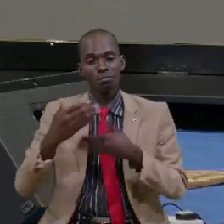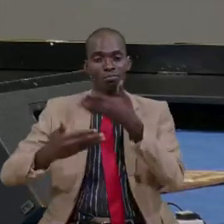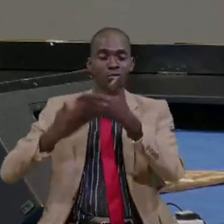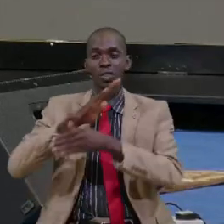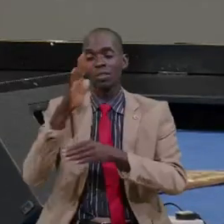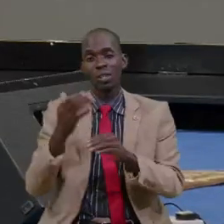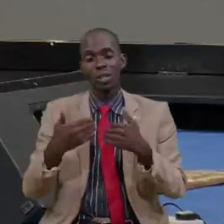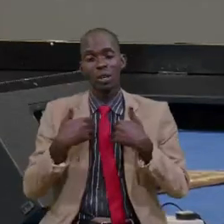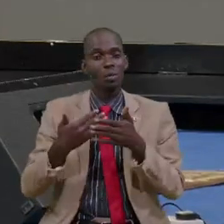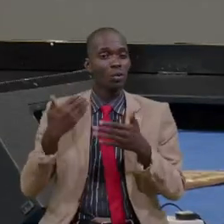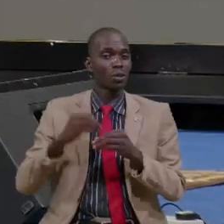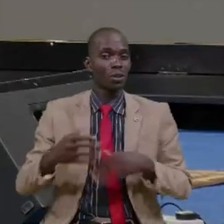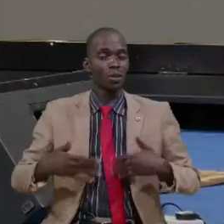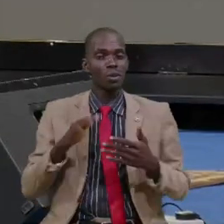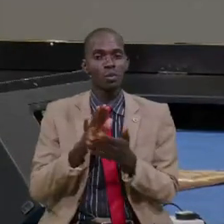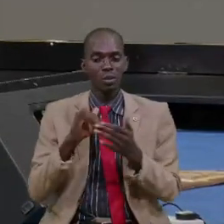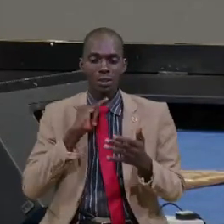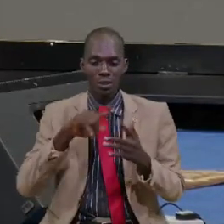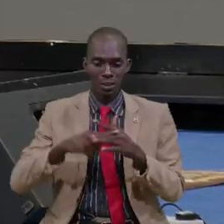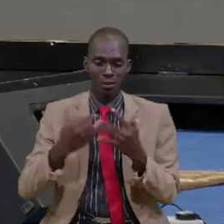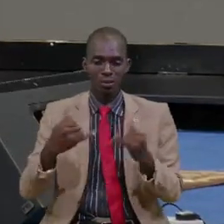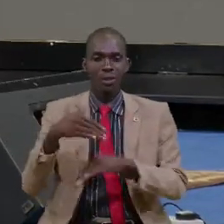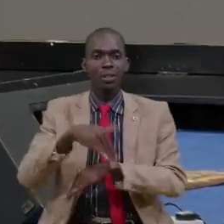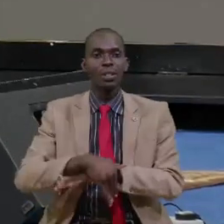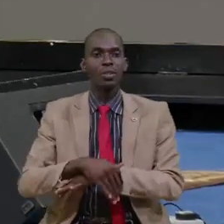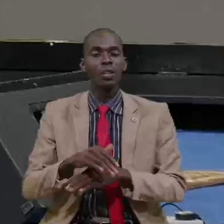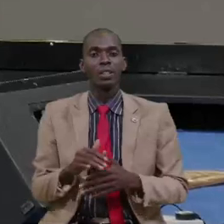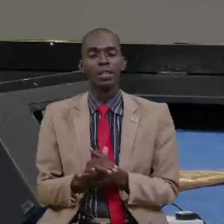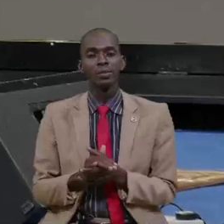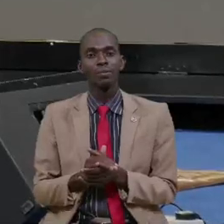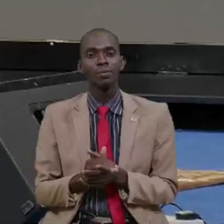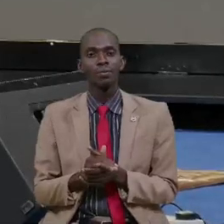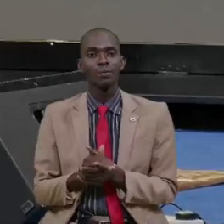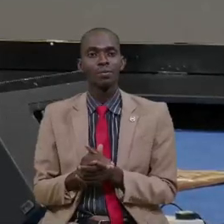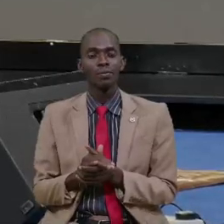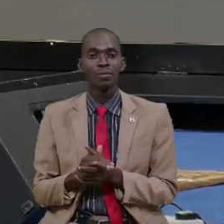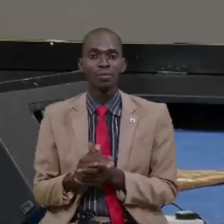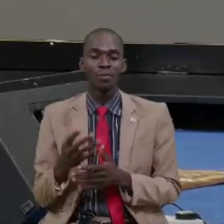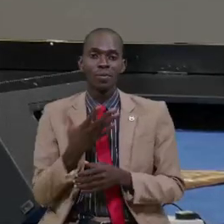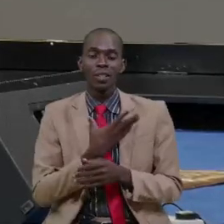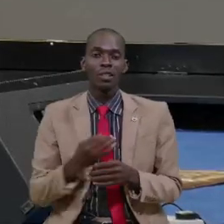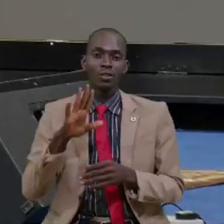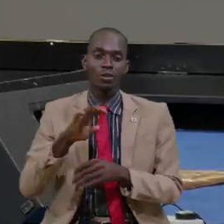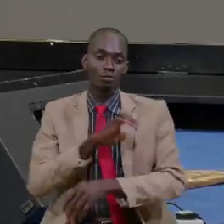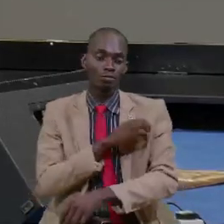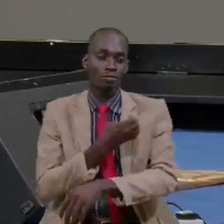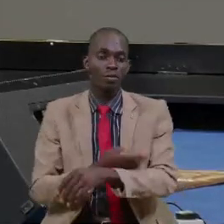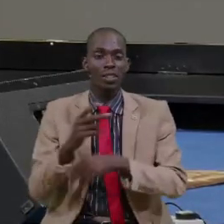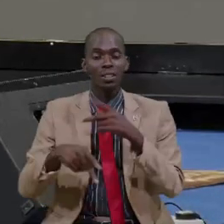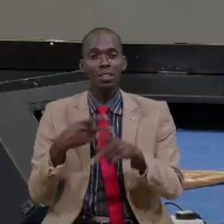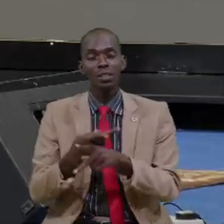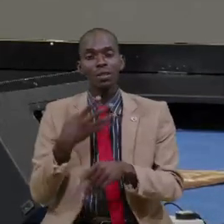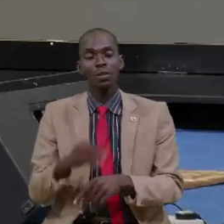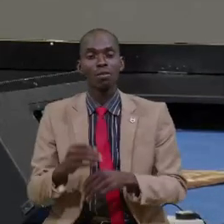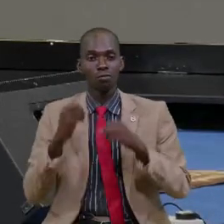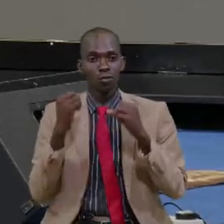que tu n'as jamais eu dans ta vie ce soir, ça va commencer. Et le type d'énergie, le